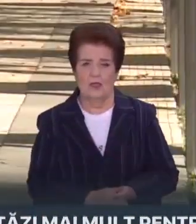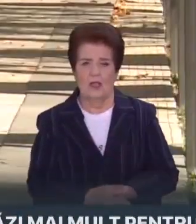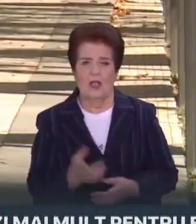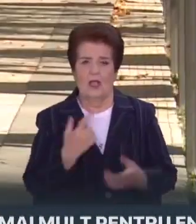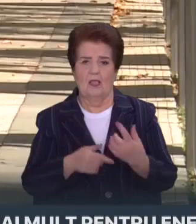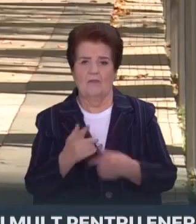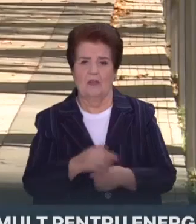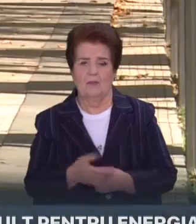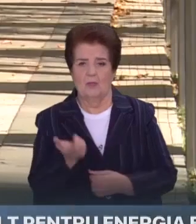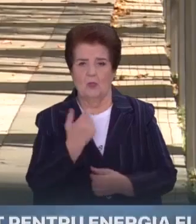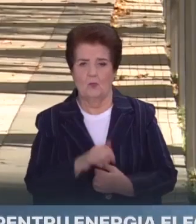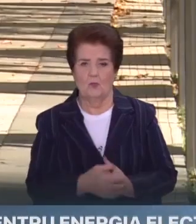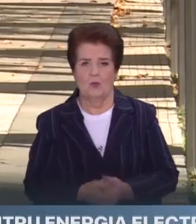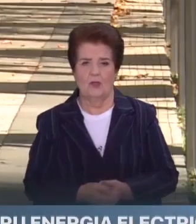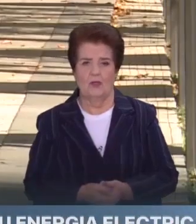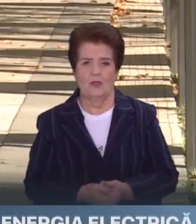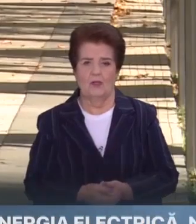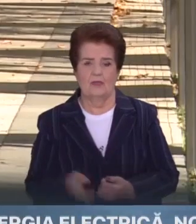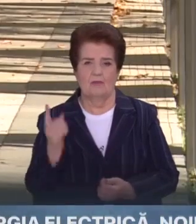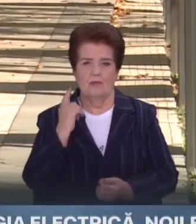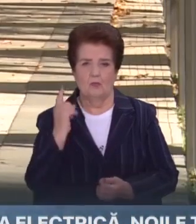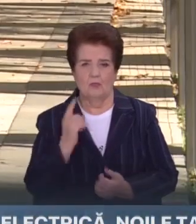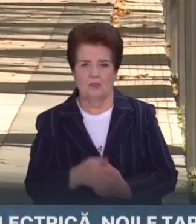Revenim. Domnule, ne auziți?